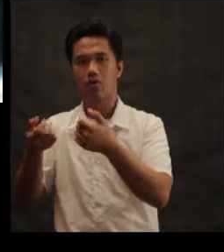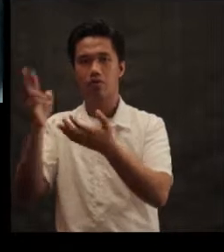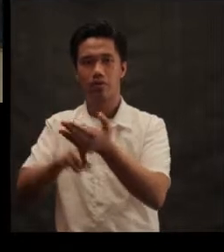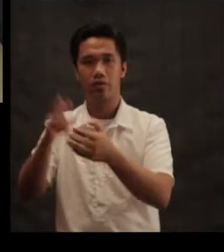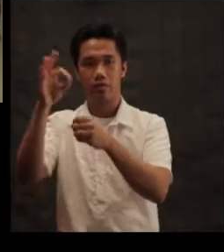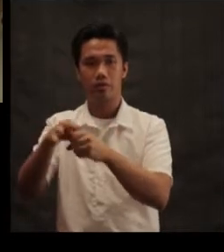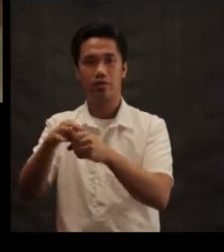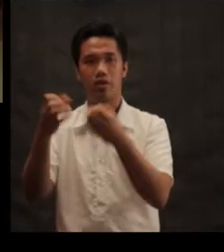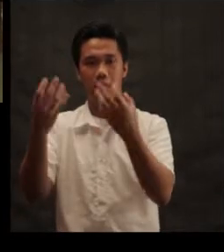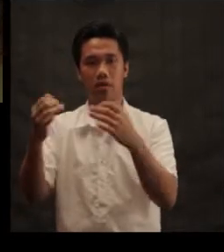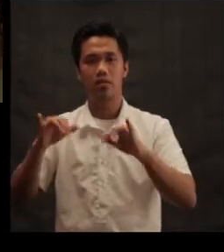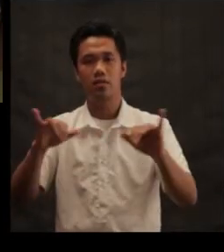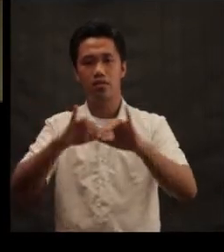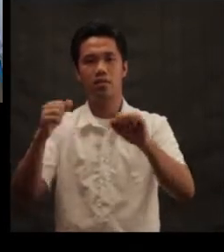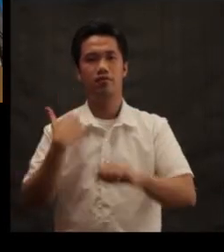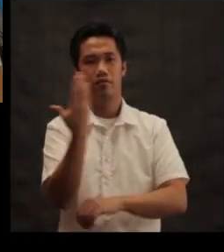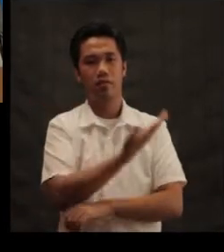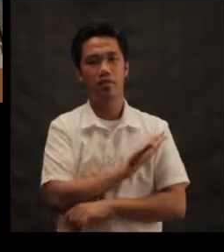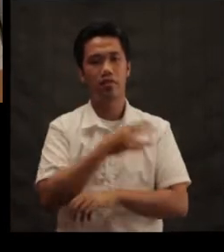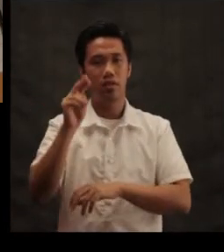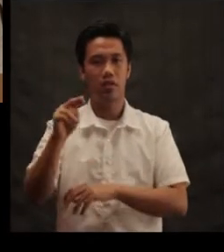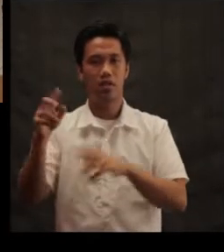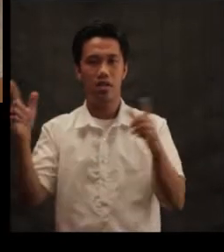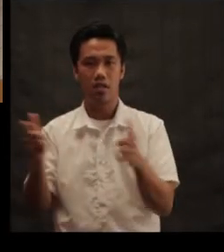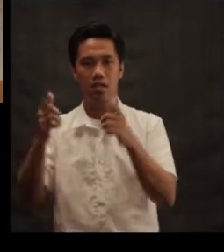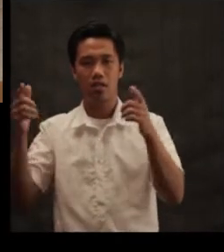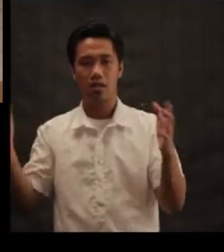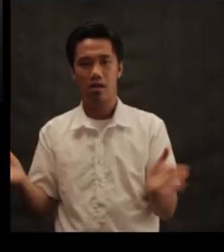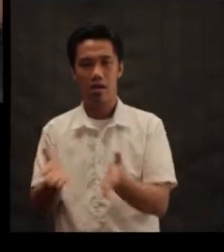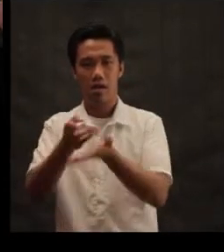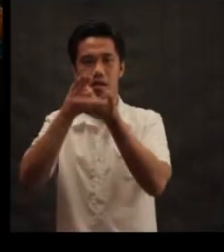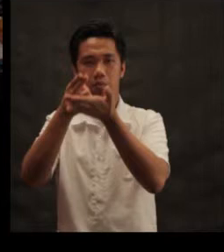pangangailangan. Tulad natin, kailangan ng mga PWD ng kaunting tulong at